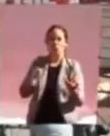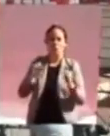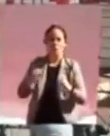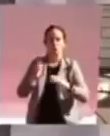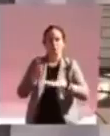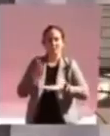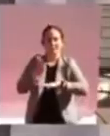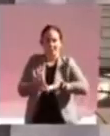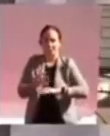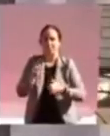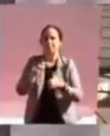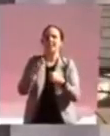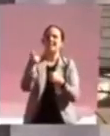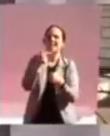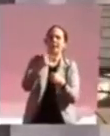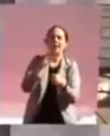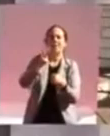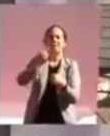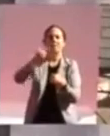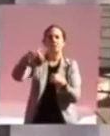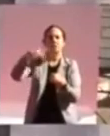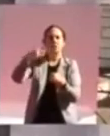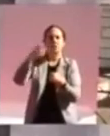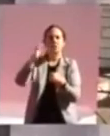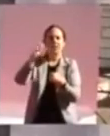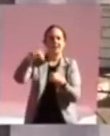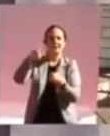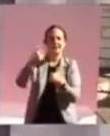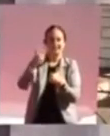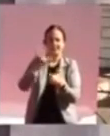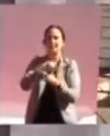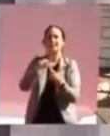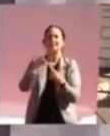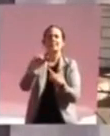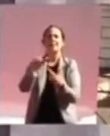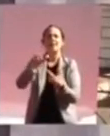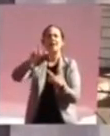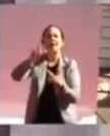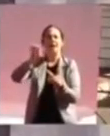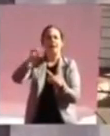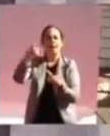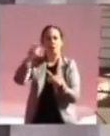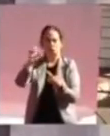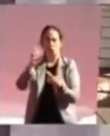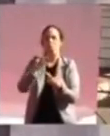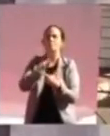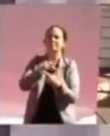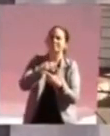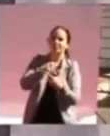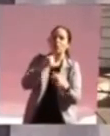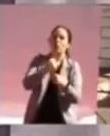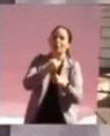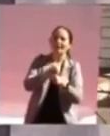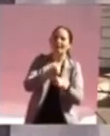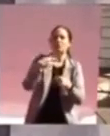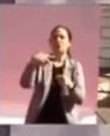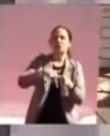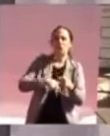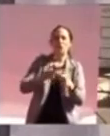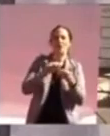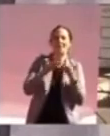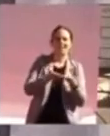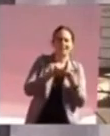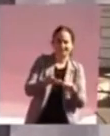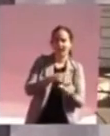nell'ordine tamara vincenti e sabrina ha letto una un'operatrice socio assistenziale l'altra una